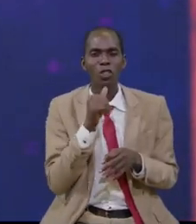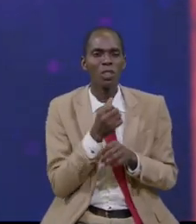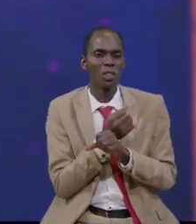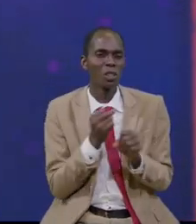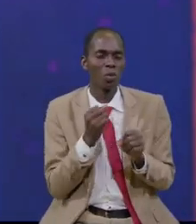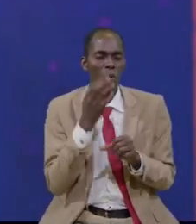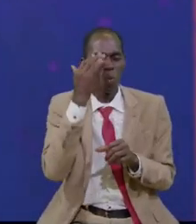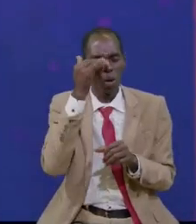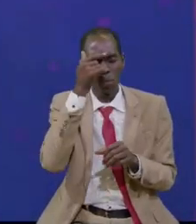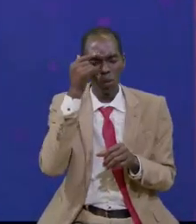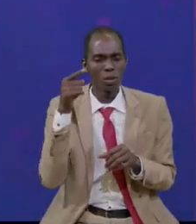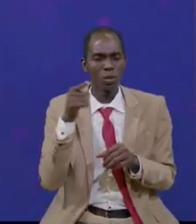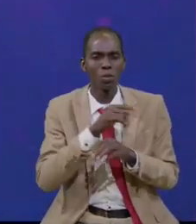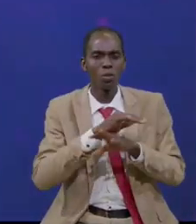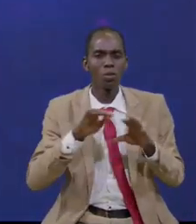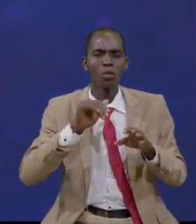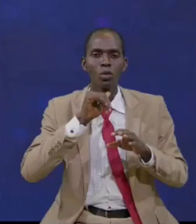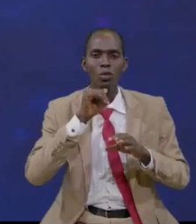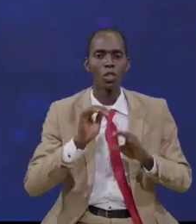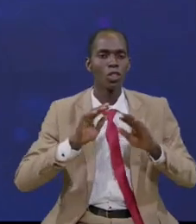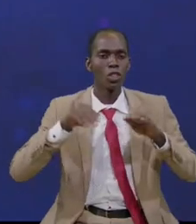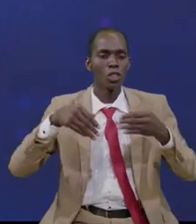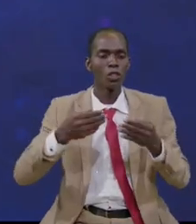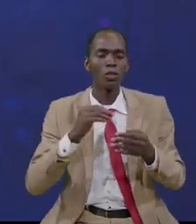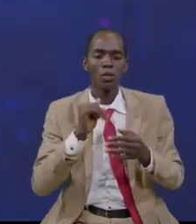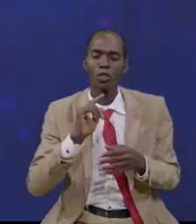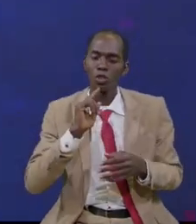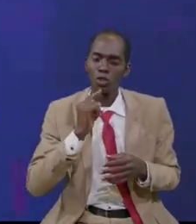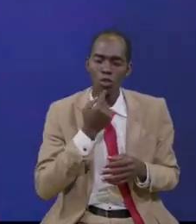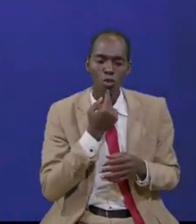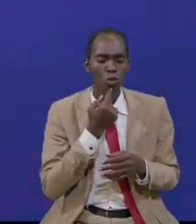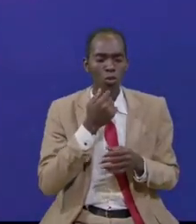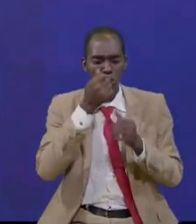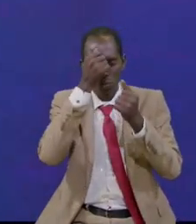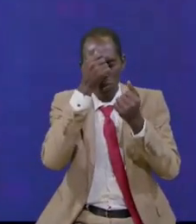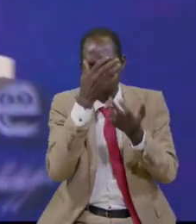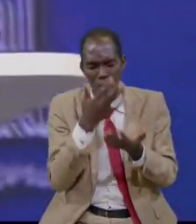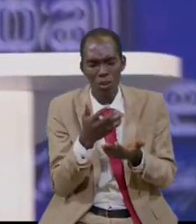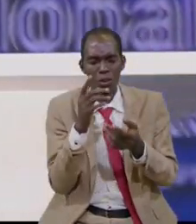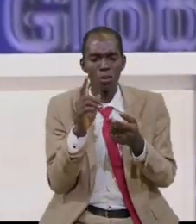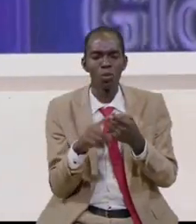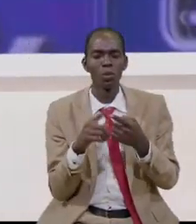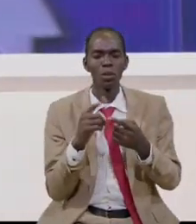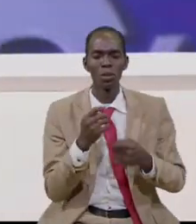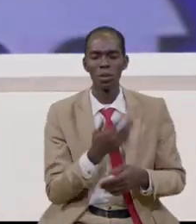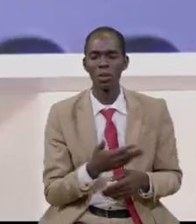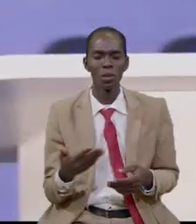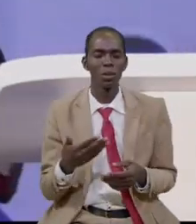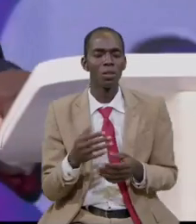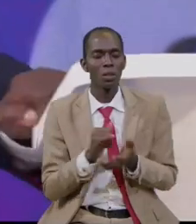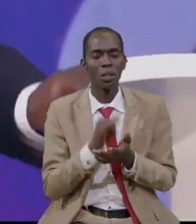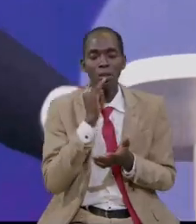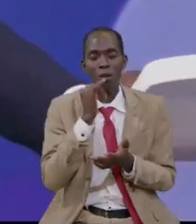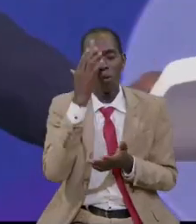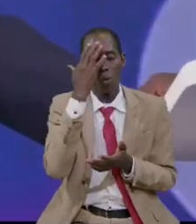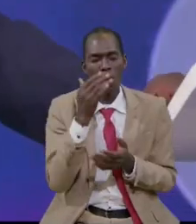qu'ils ne prêtent pas attention aux choses qu'ils entendent. C'est pourquoi plusieurs peuvent venir